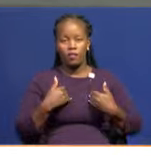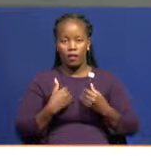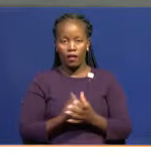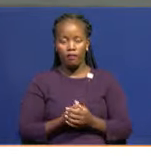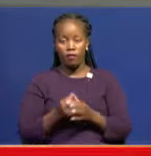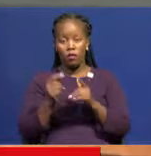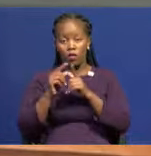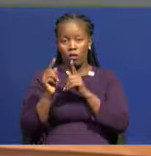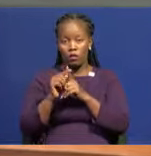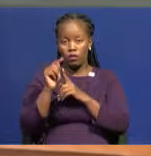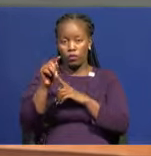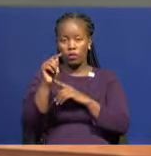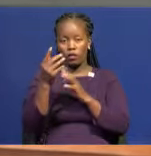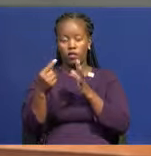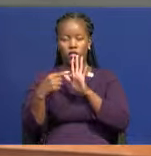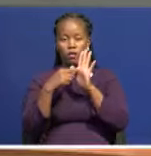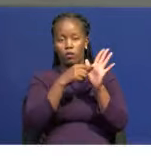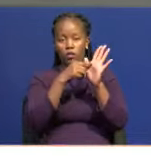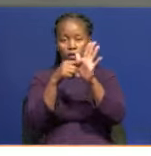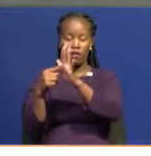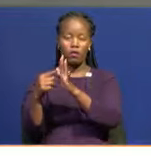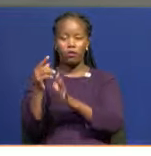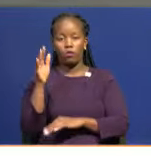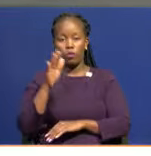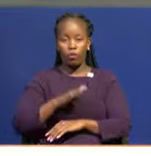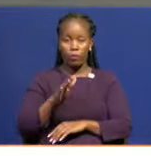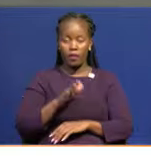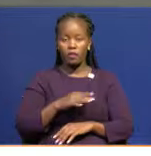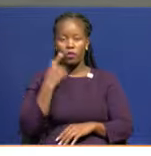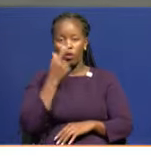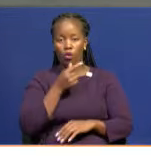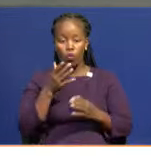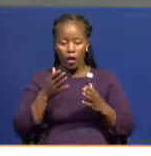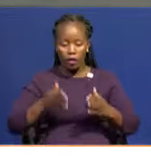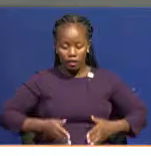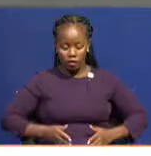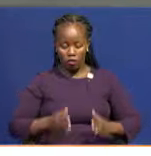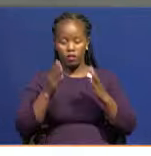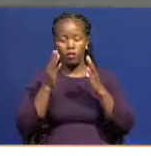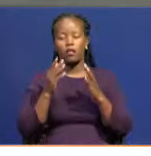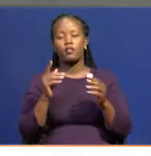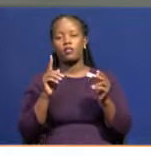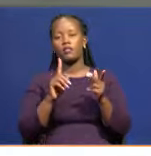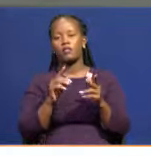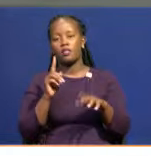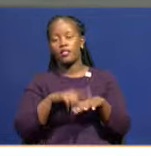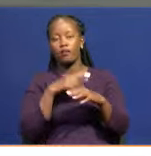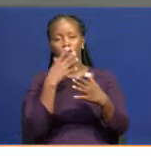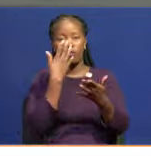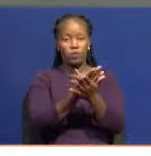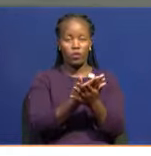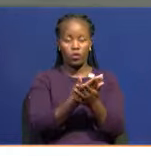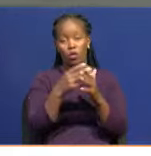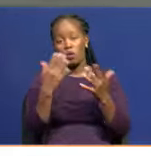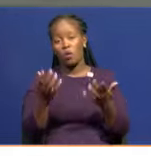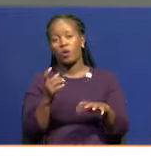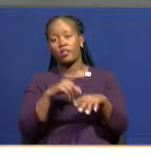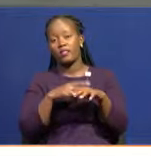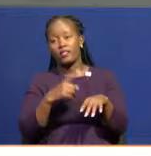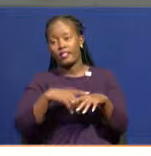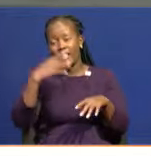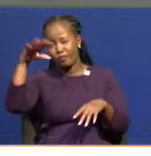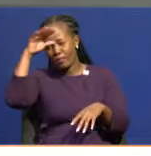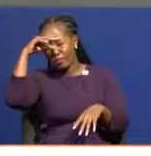kujitokeza katika kadhia ya kina mama wanaojifungua wakiwa magerezani au wale wanaopatikana na hatia wakiwa walezi.